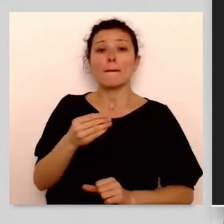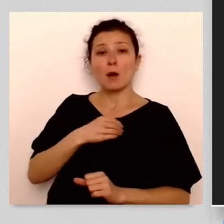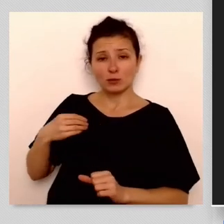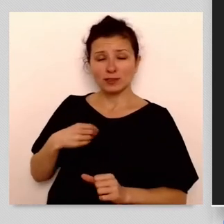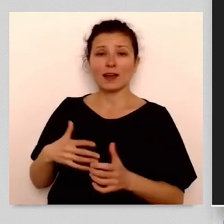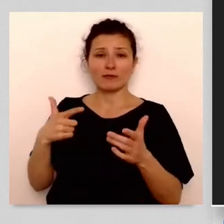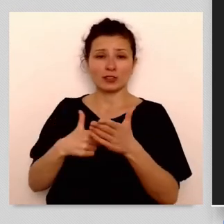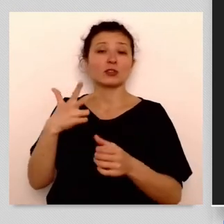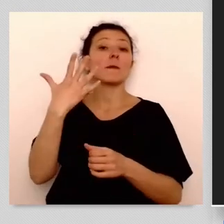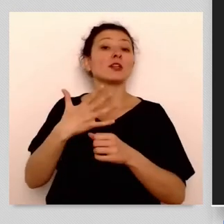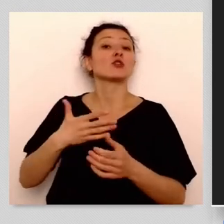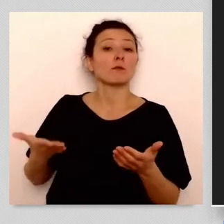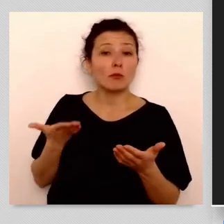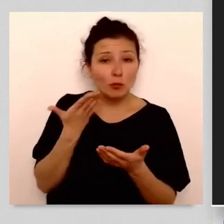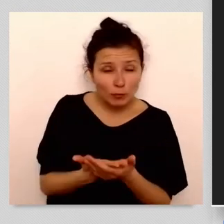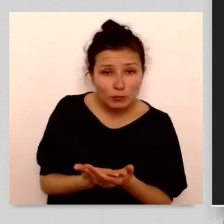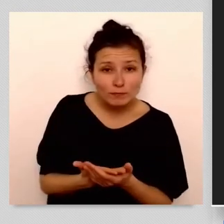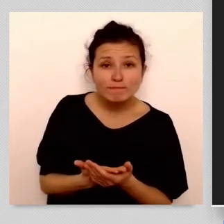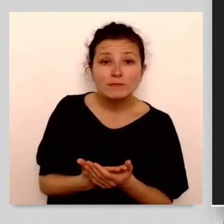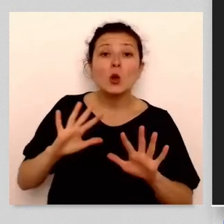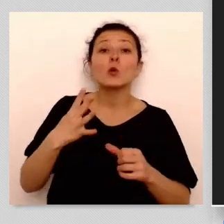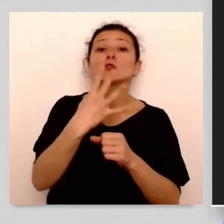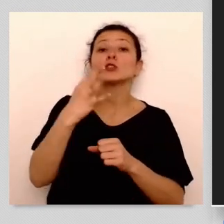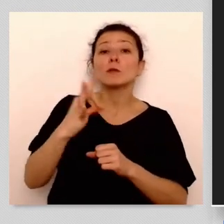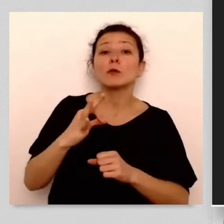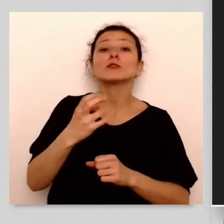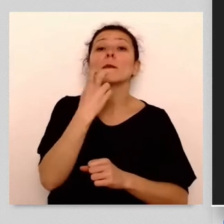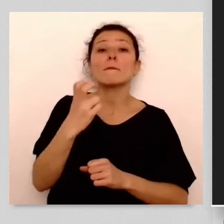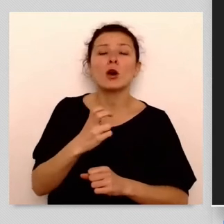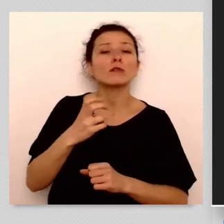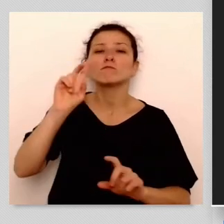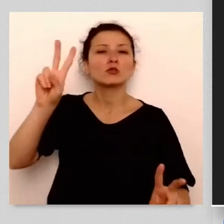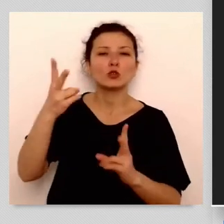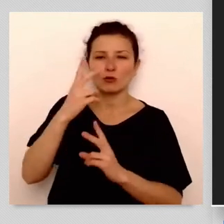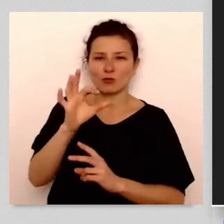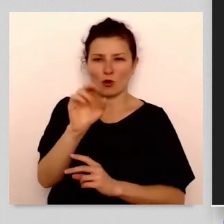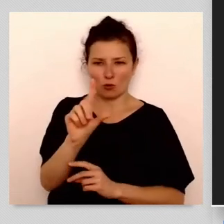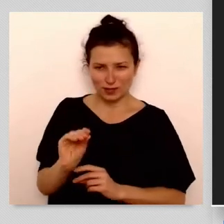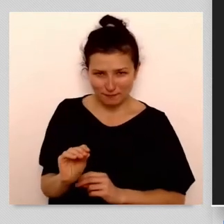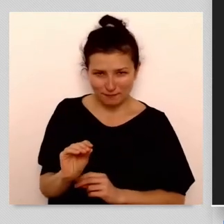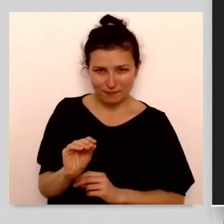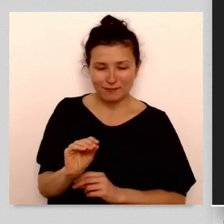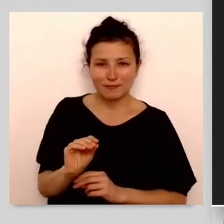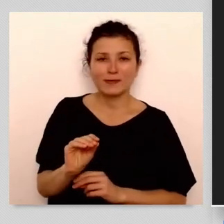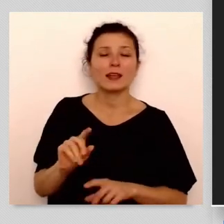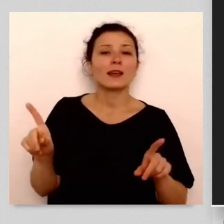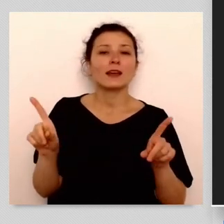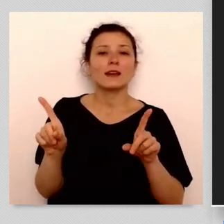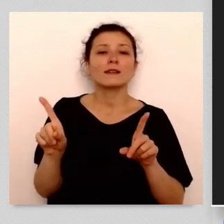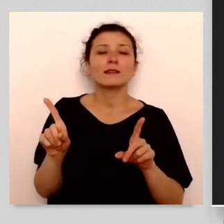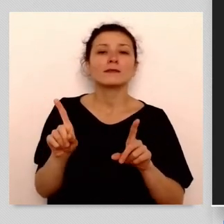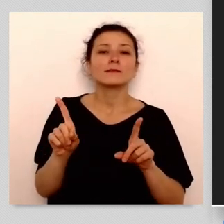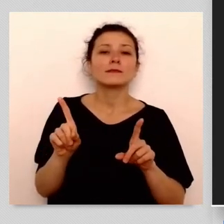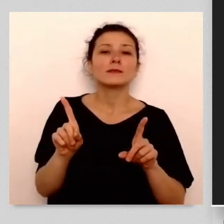proponuje, żeby 40% naszego prądu pochodziło z OZE i zredukowane do